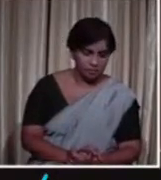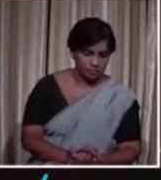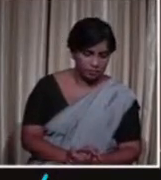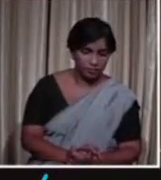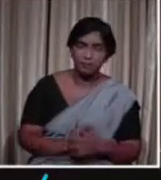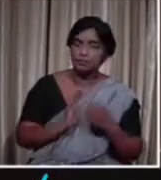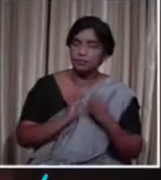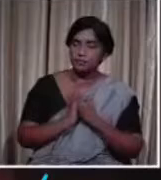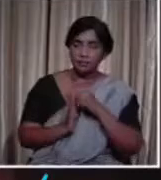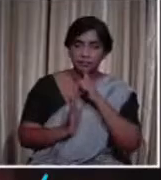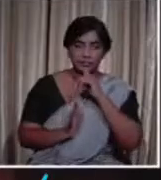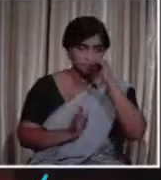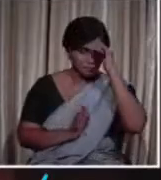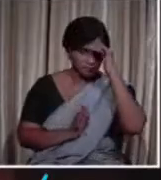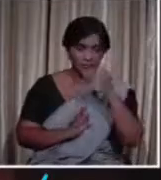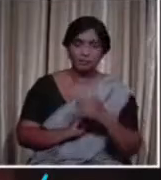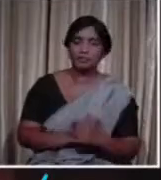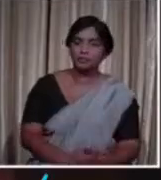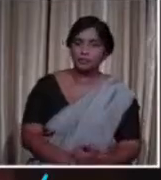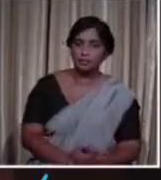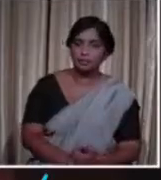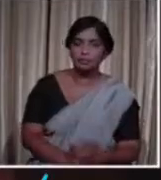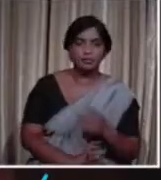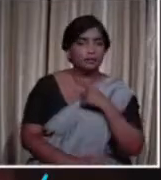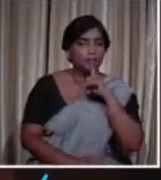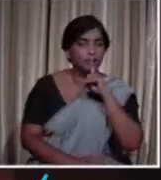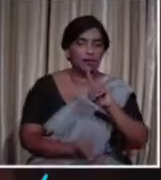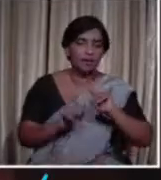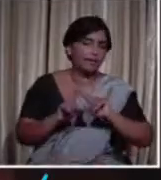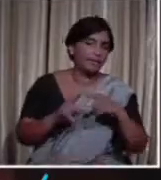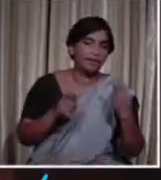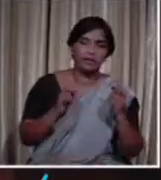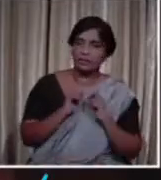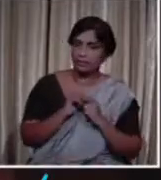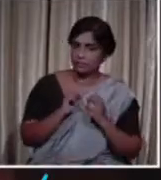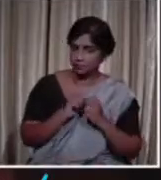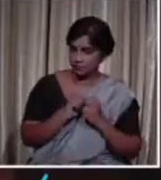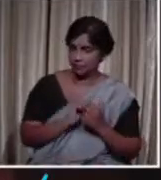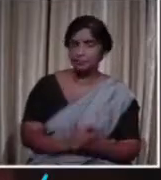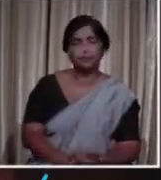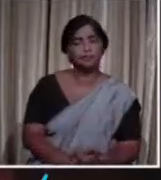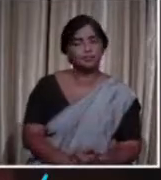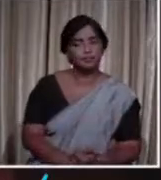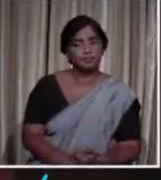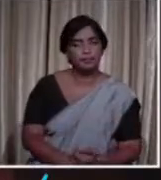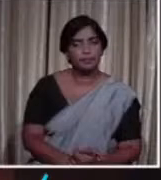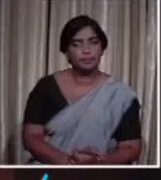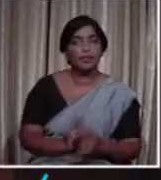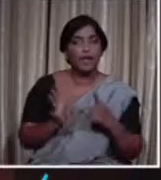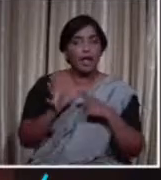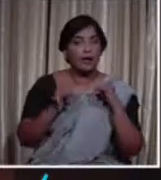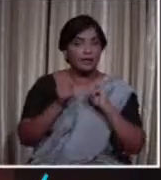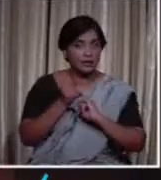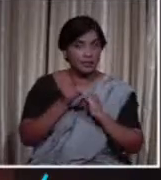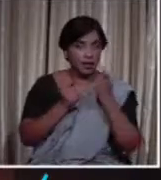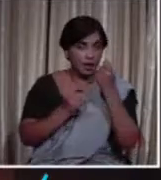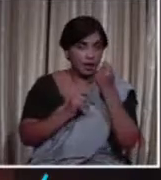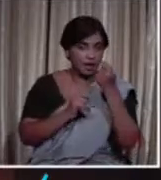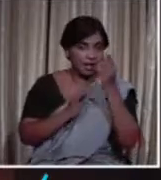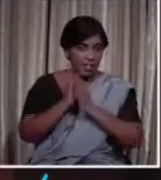ගරු කථානායකතුමනි මම මතු කරන්නට යන්නේ වෙනත් ගැටලුවක් විශේෂයෙන්ම අලි සබ්‍රි මැතිතුමාත් සිටින